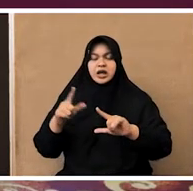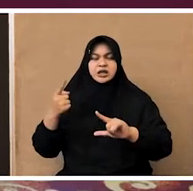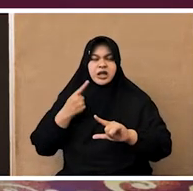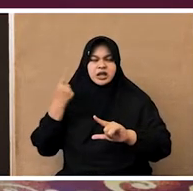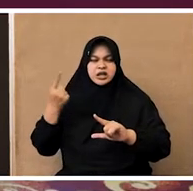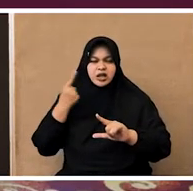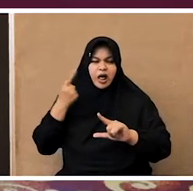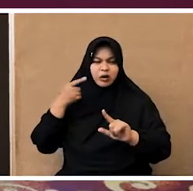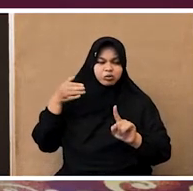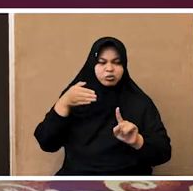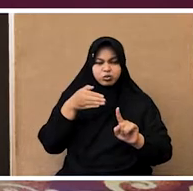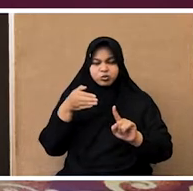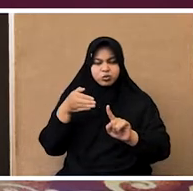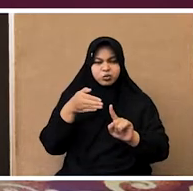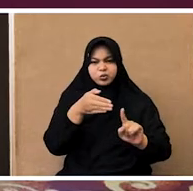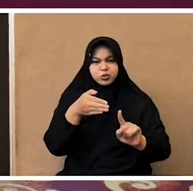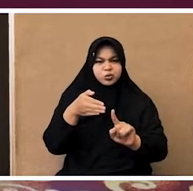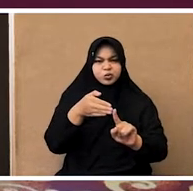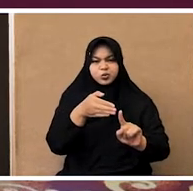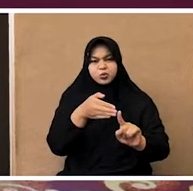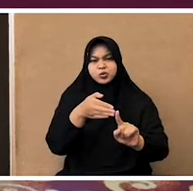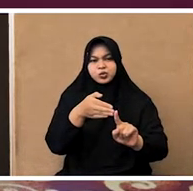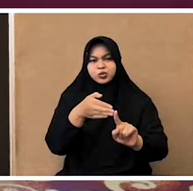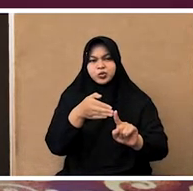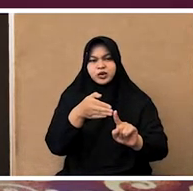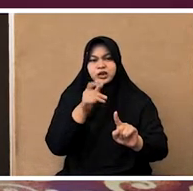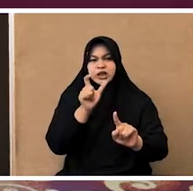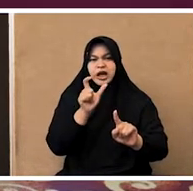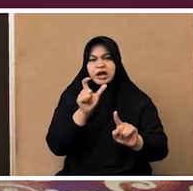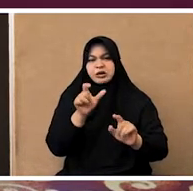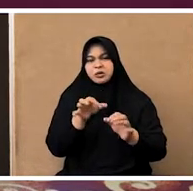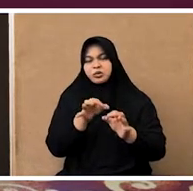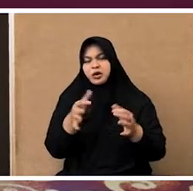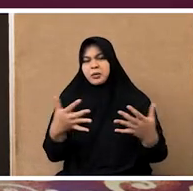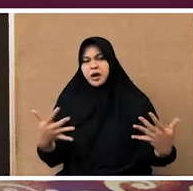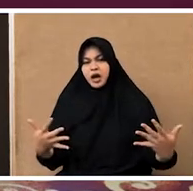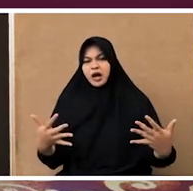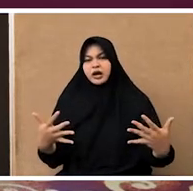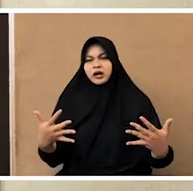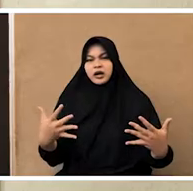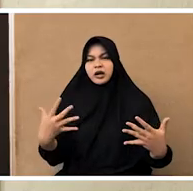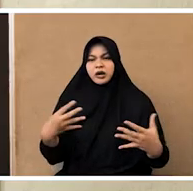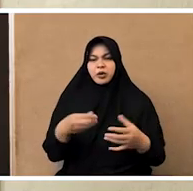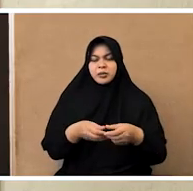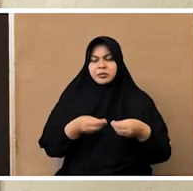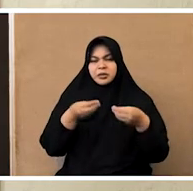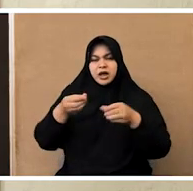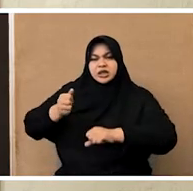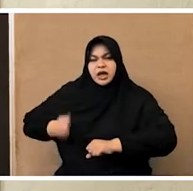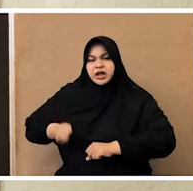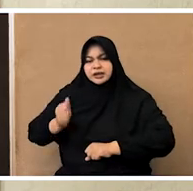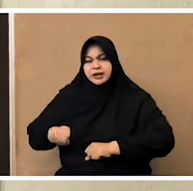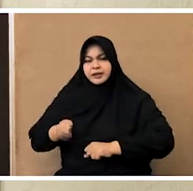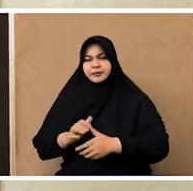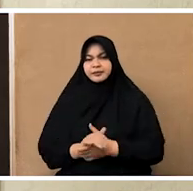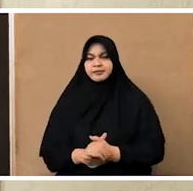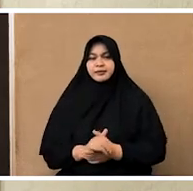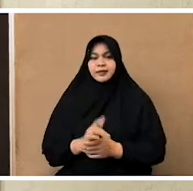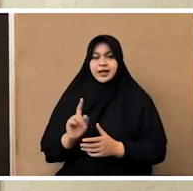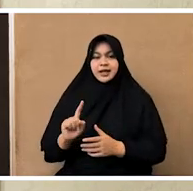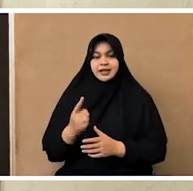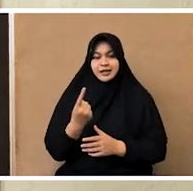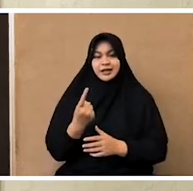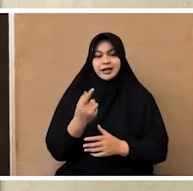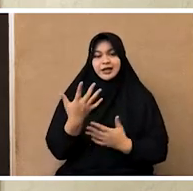mengincar atau selalu jalan yang ditempuh itu dengan membinakan dan memberikan sanksi salah satunya tindakan